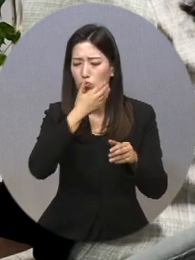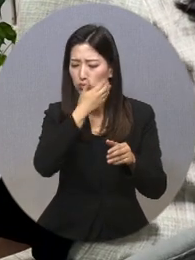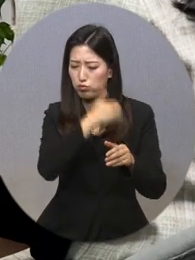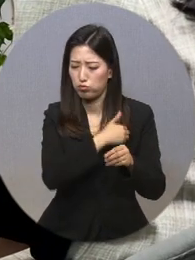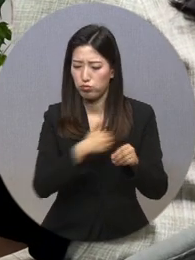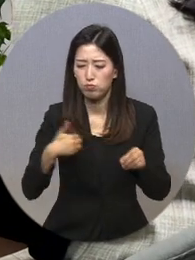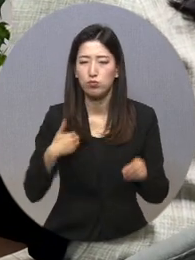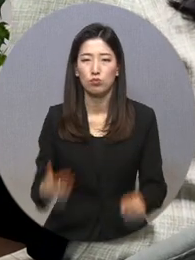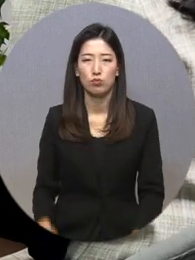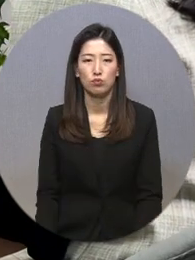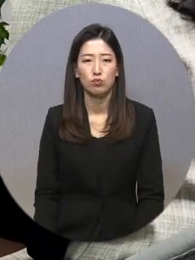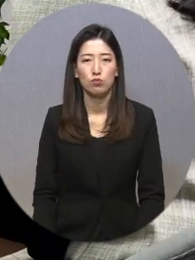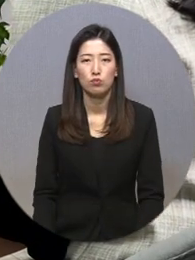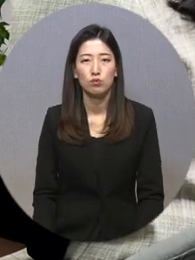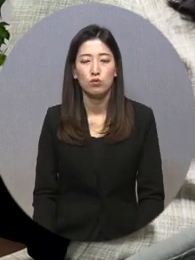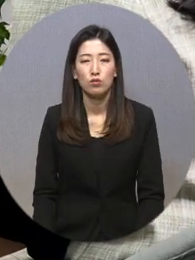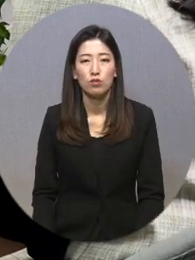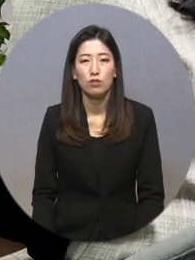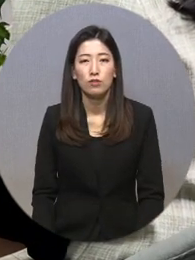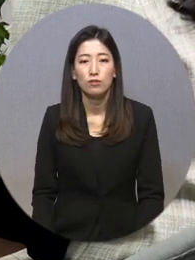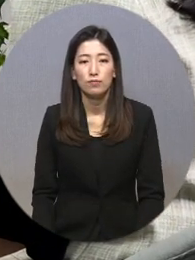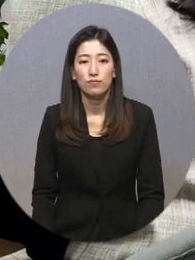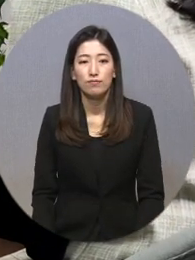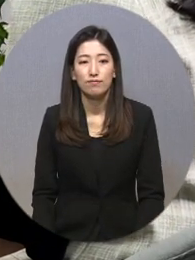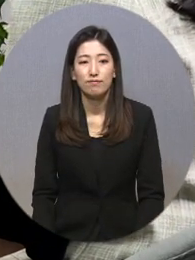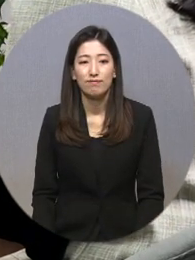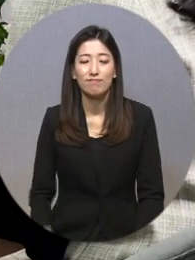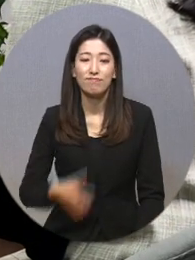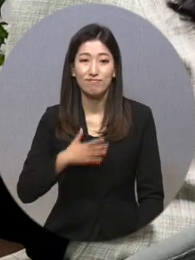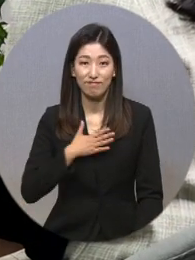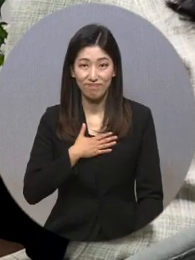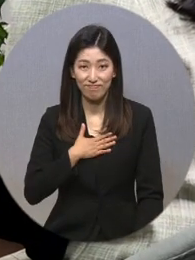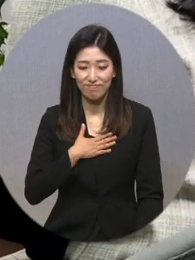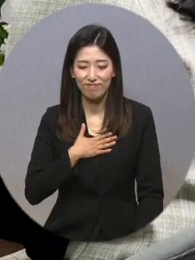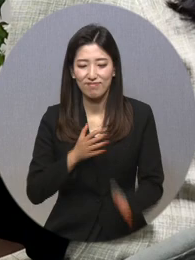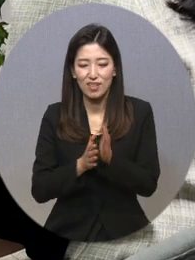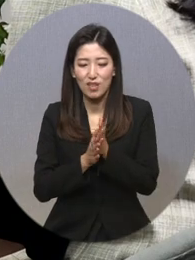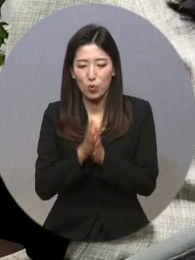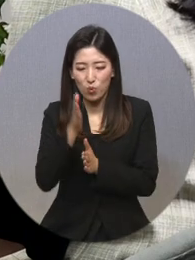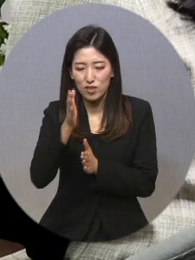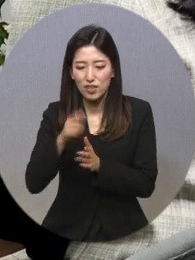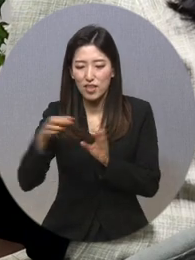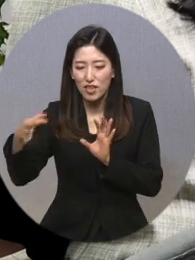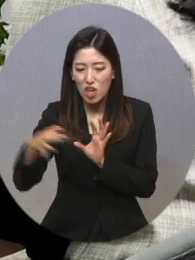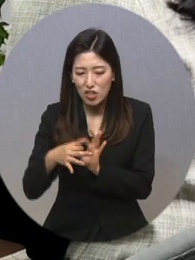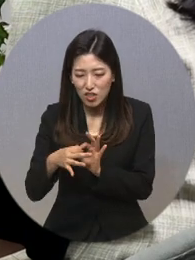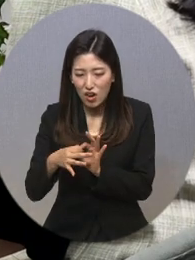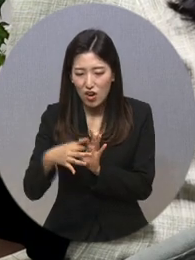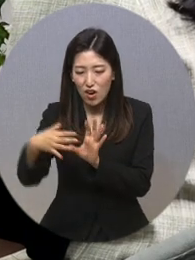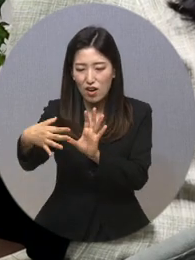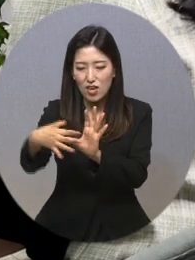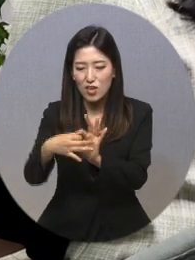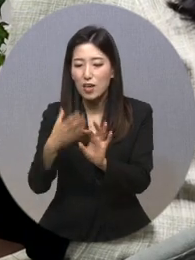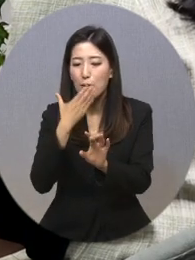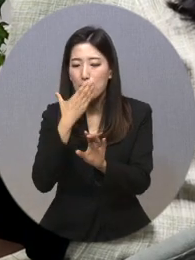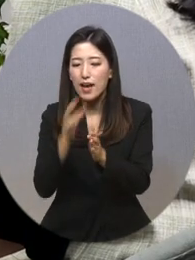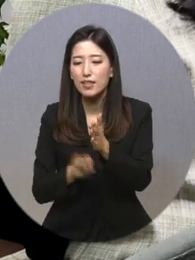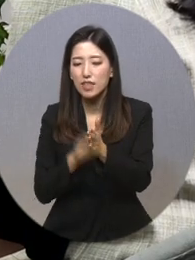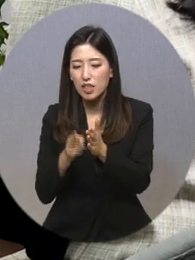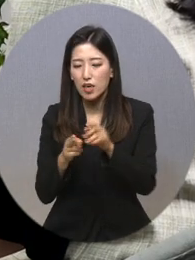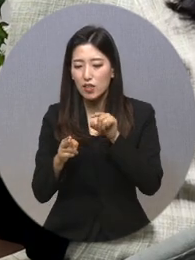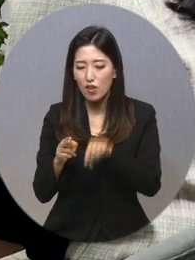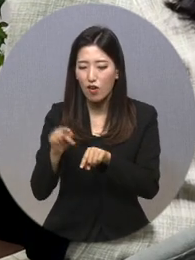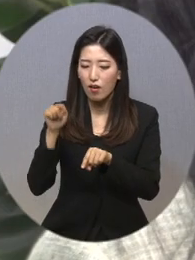경전철이 우리들의 도시의 일상을 연결하는 굉장히 중요한 결절점이